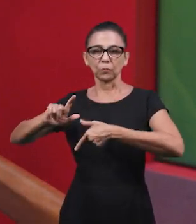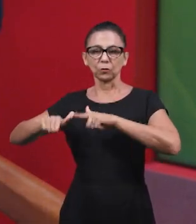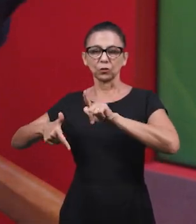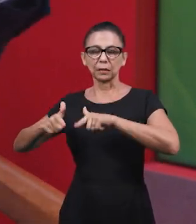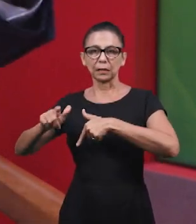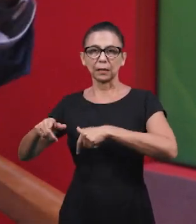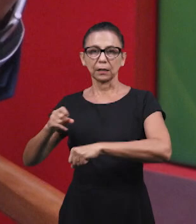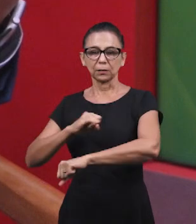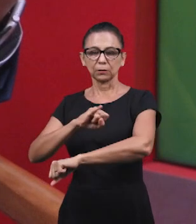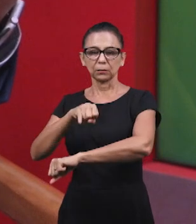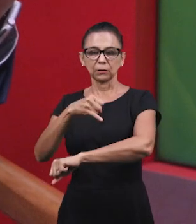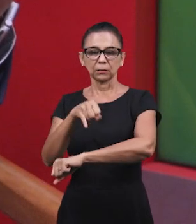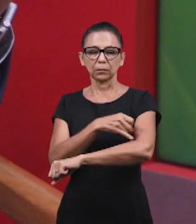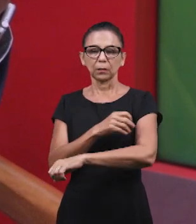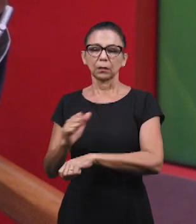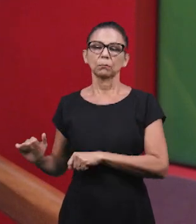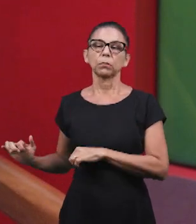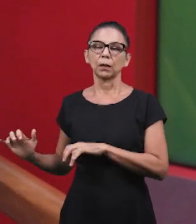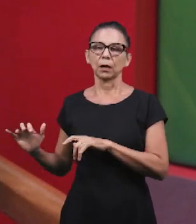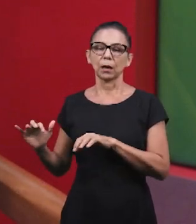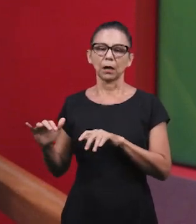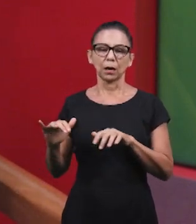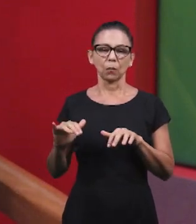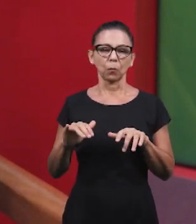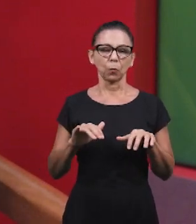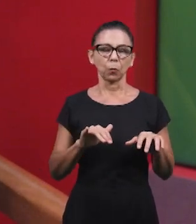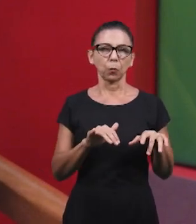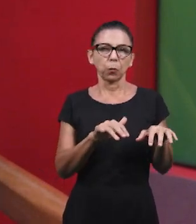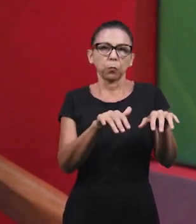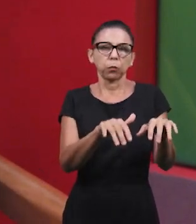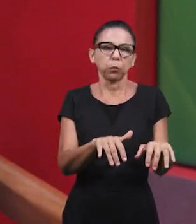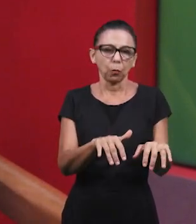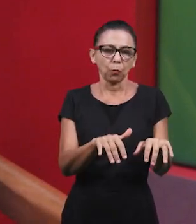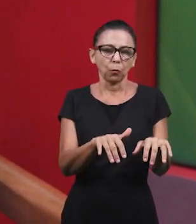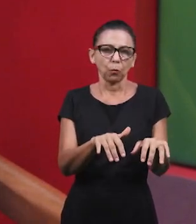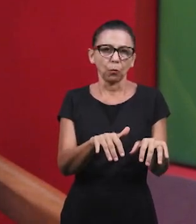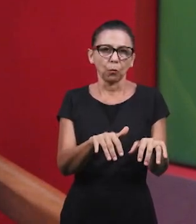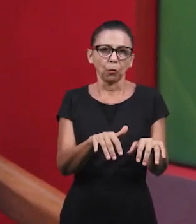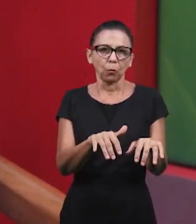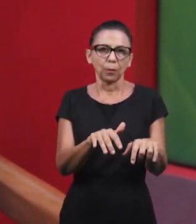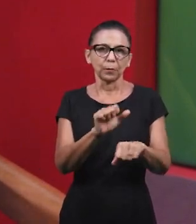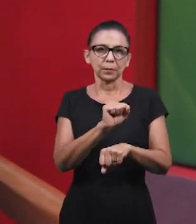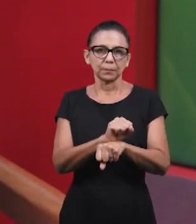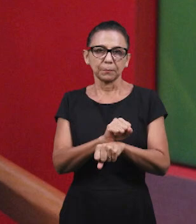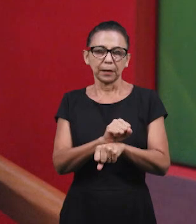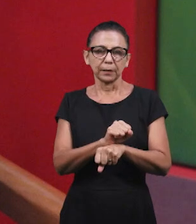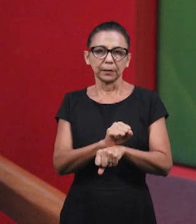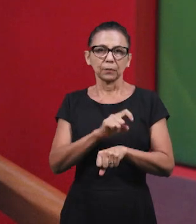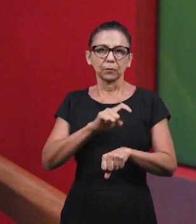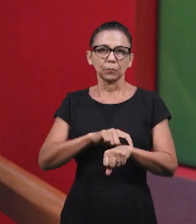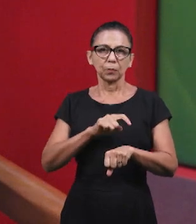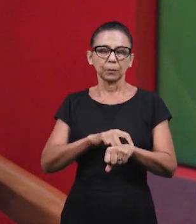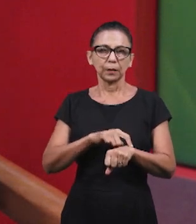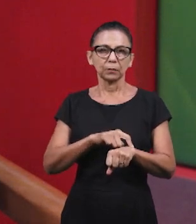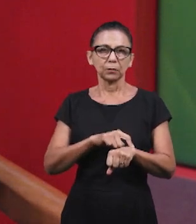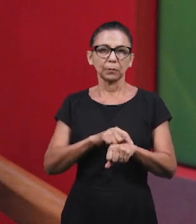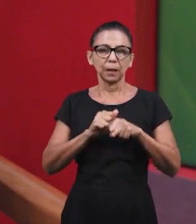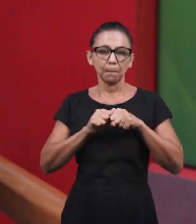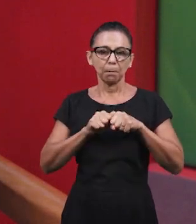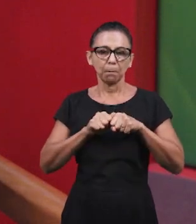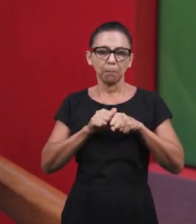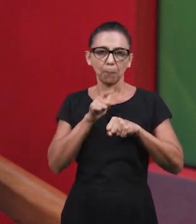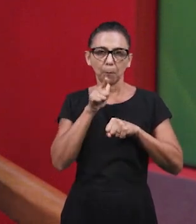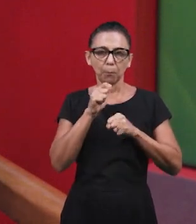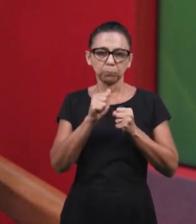passage du peuple d'Israël qui montre prophétiquement le moment où l'Église vit